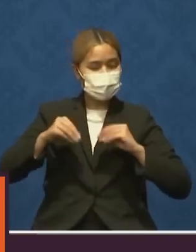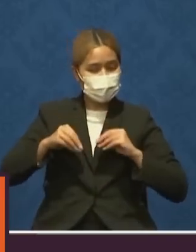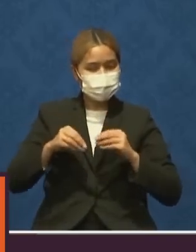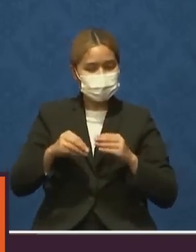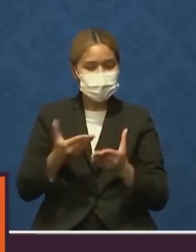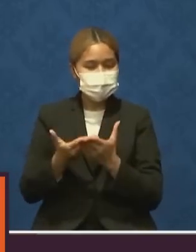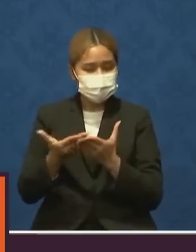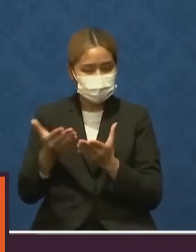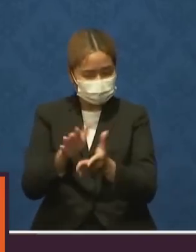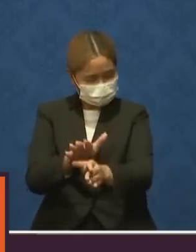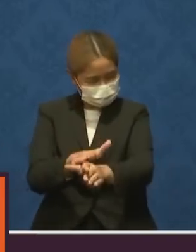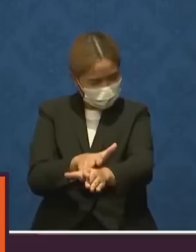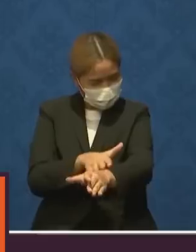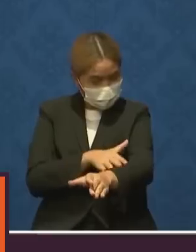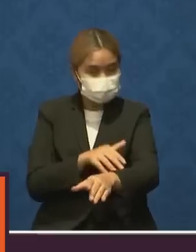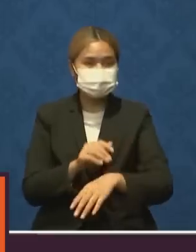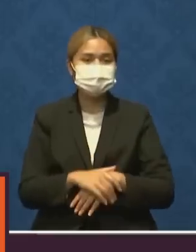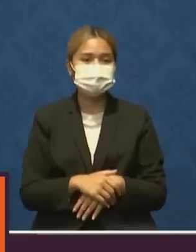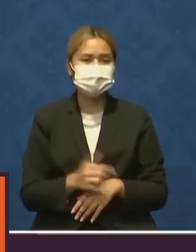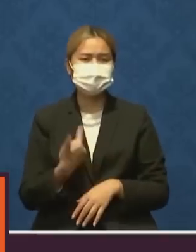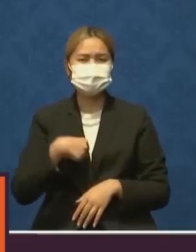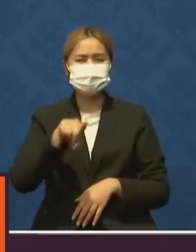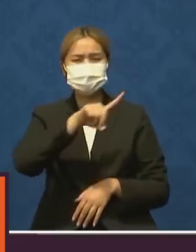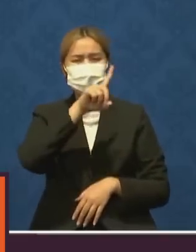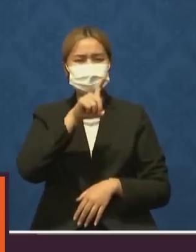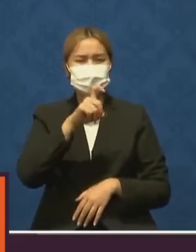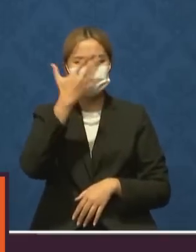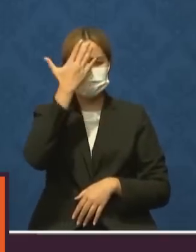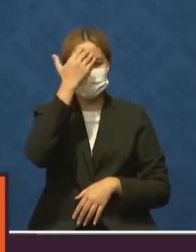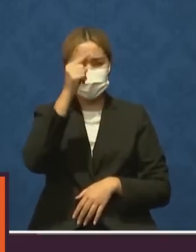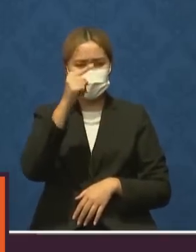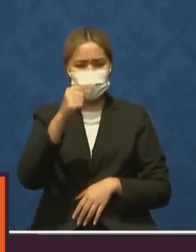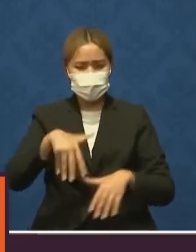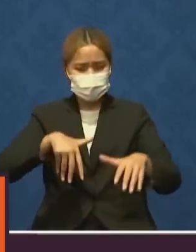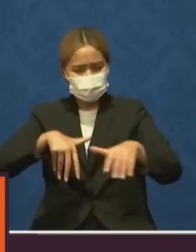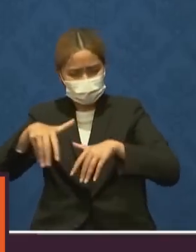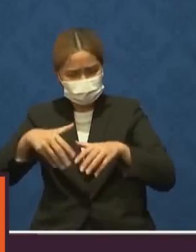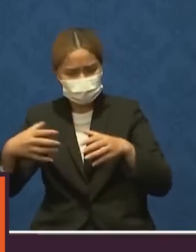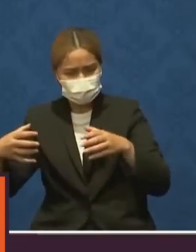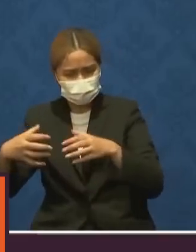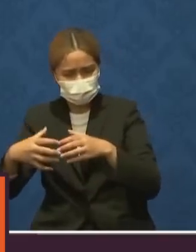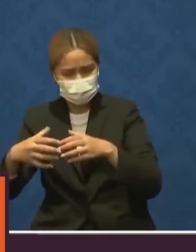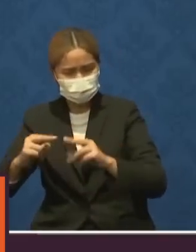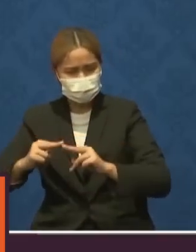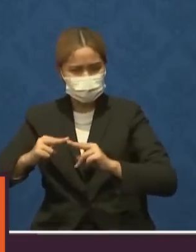จนบางทีนยผมก็สงสัยไม่ได้ครั วทำไมมนแตกต่างขนานี้ครั